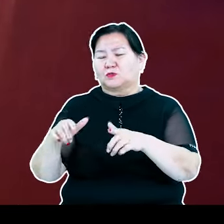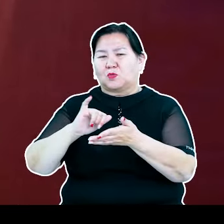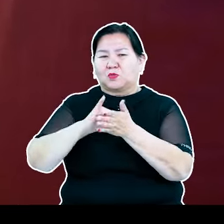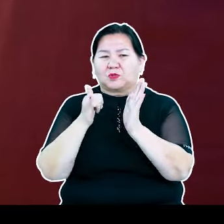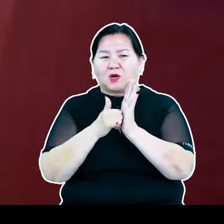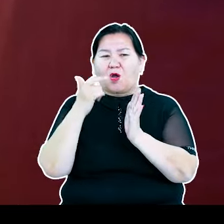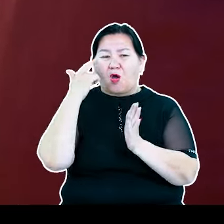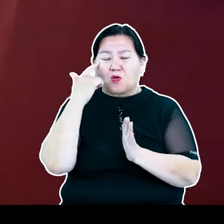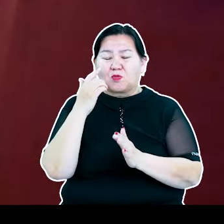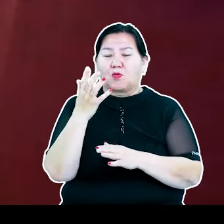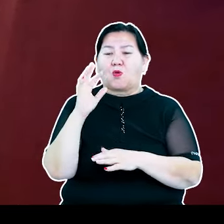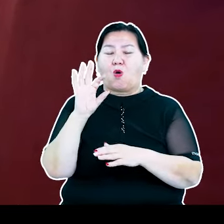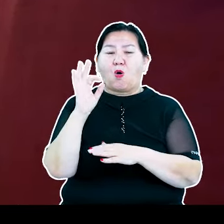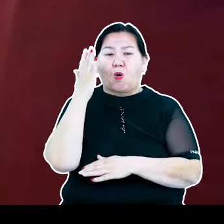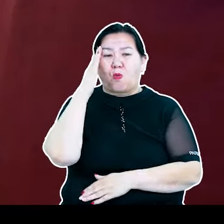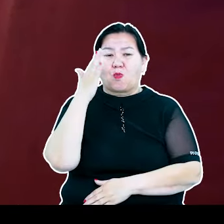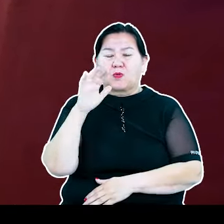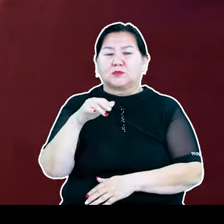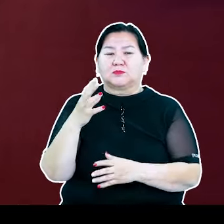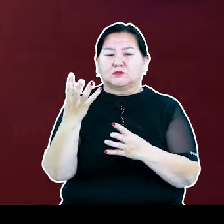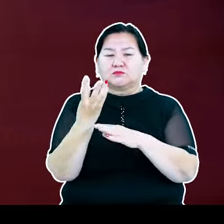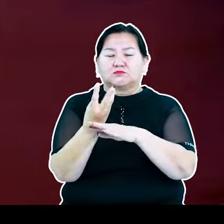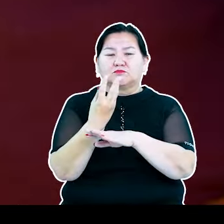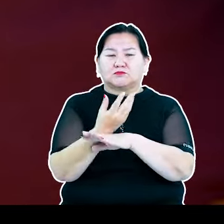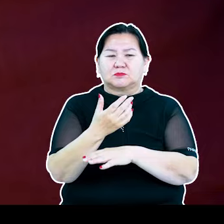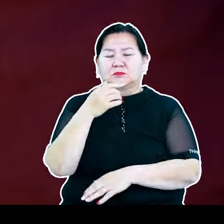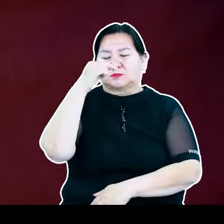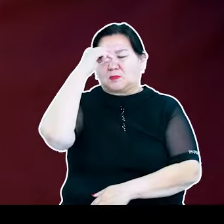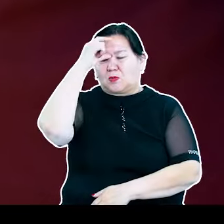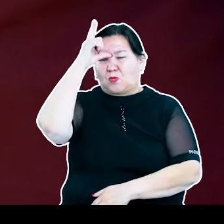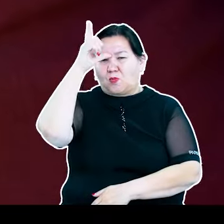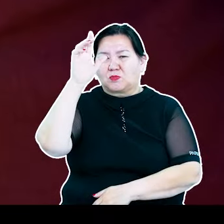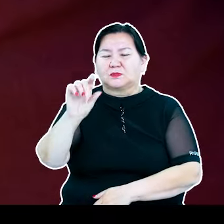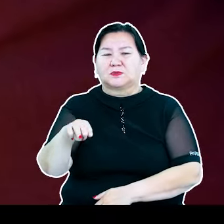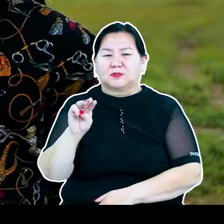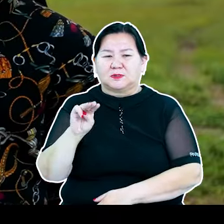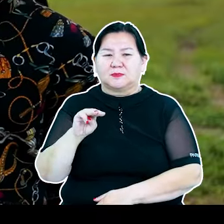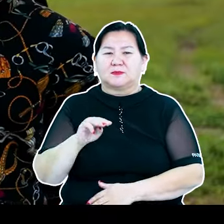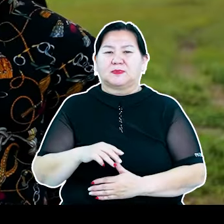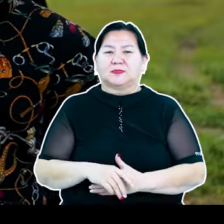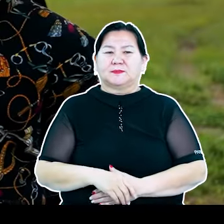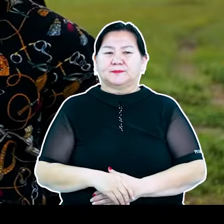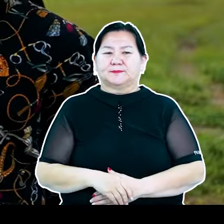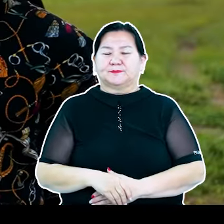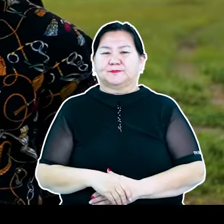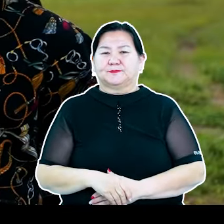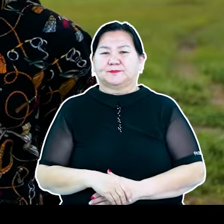байл та. Гэхдээ яг юу гэж тайлбарлахаа мэддэггүй. Эш, тэгэлгүй яах вэ?